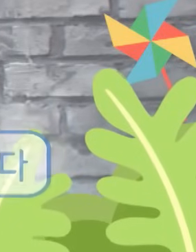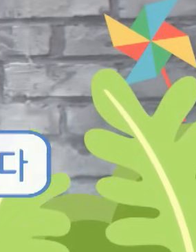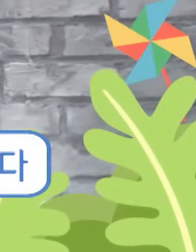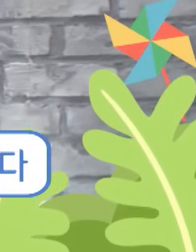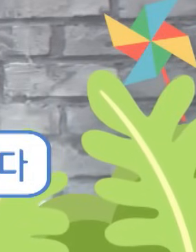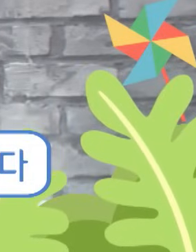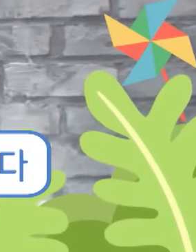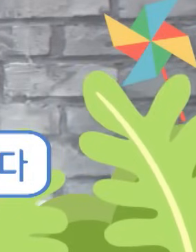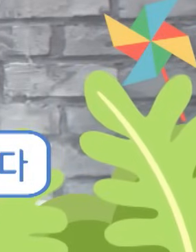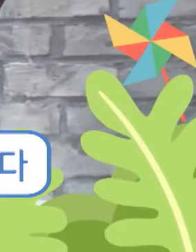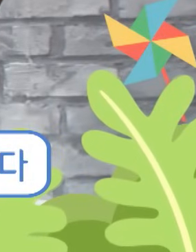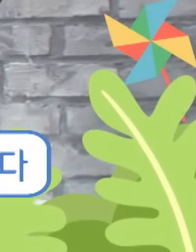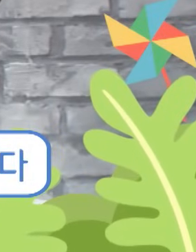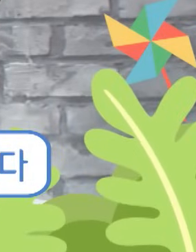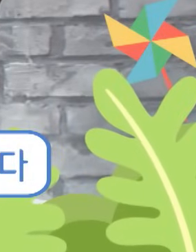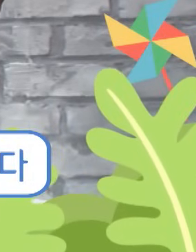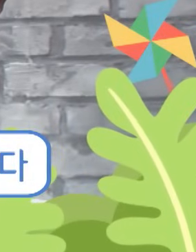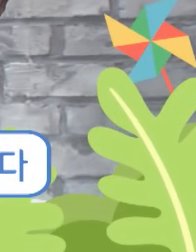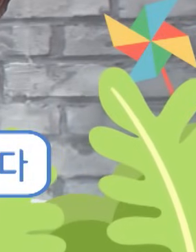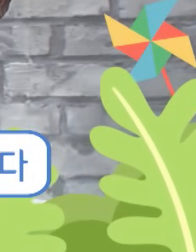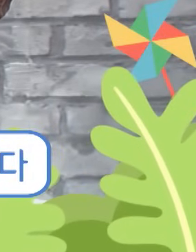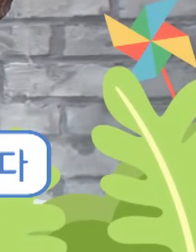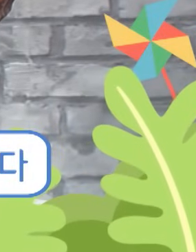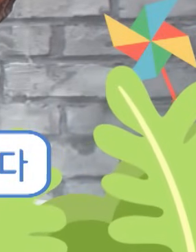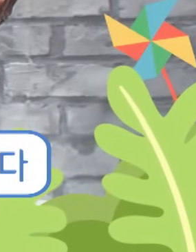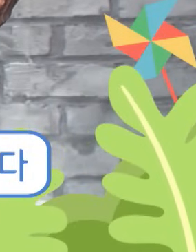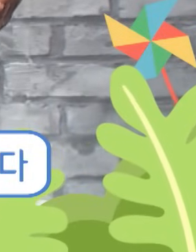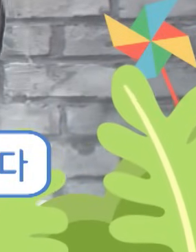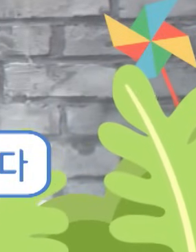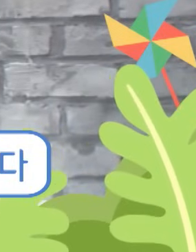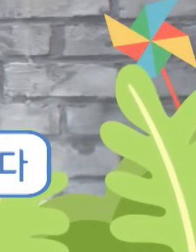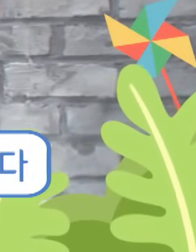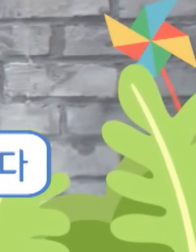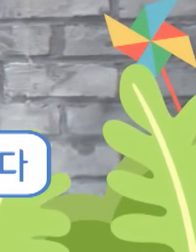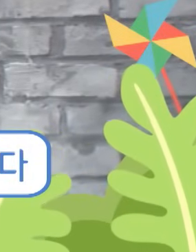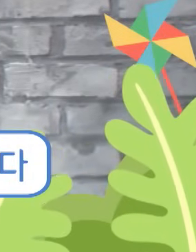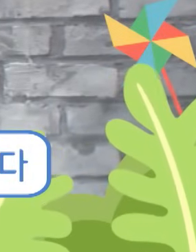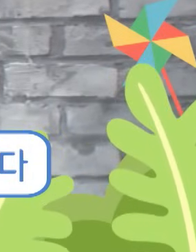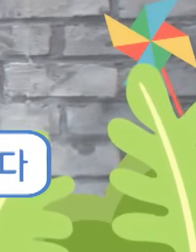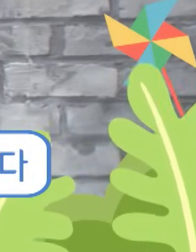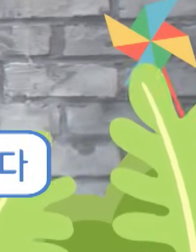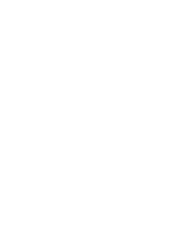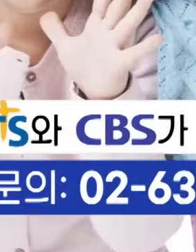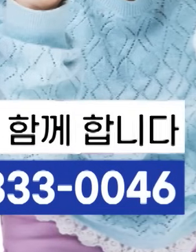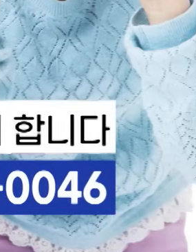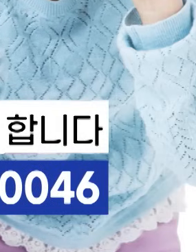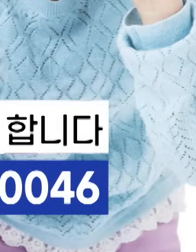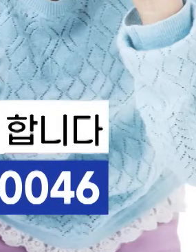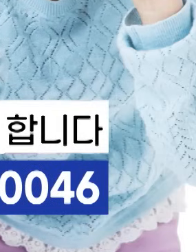자 여러분의 참여곡 인구절벽에 대한민국을 살리는 힘이 됩니다